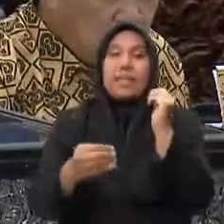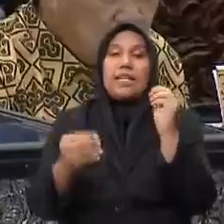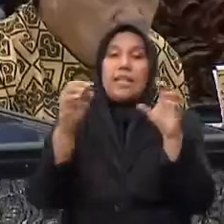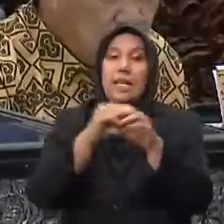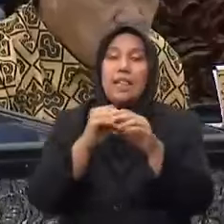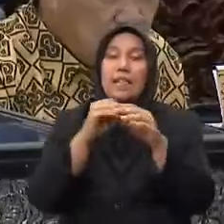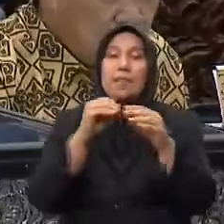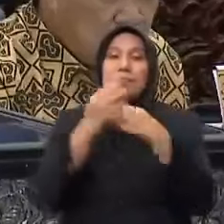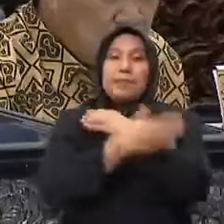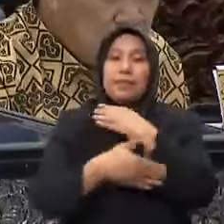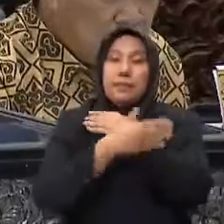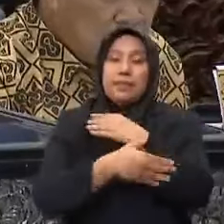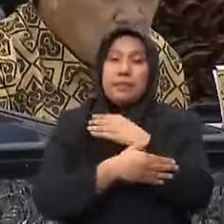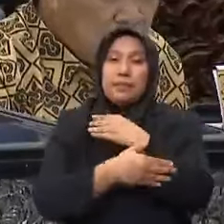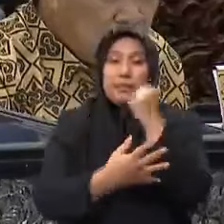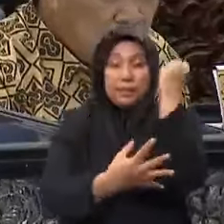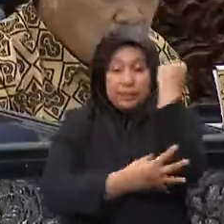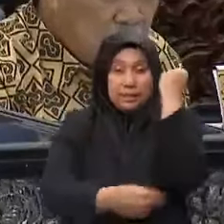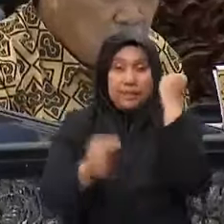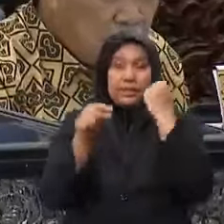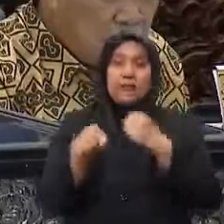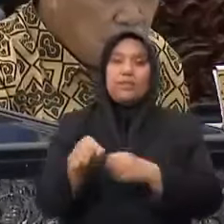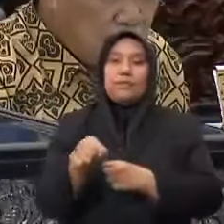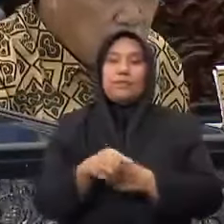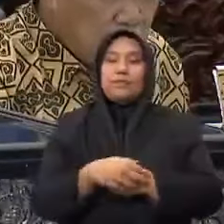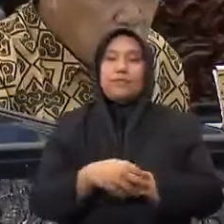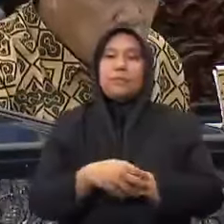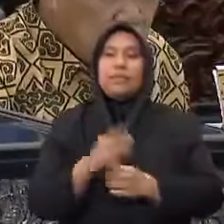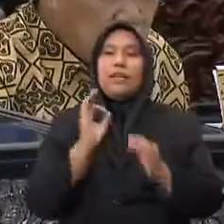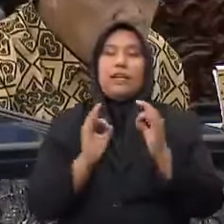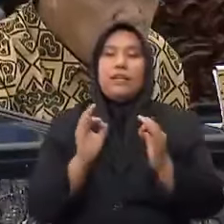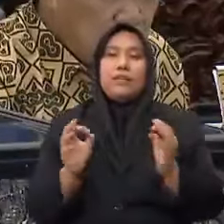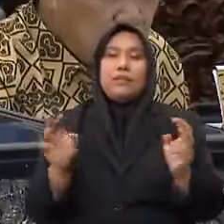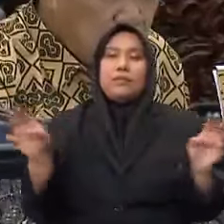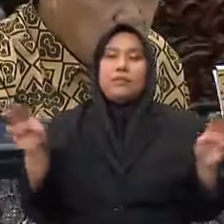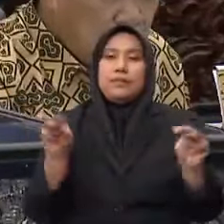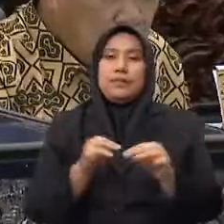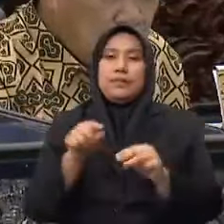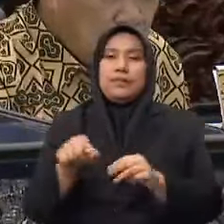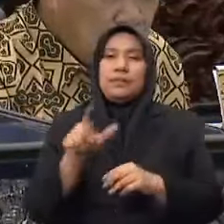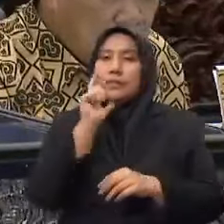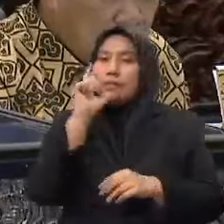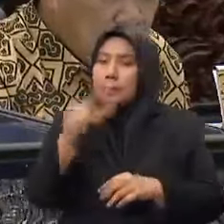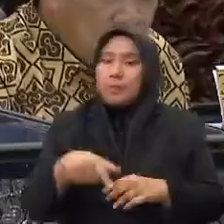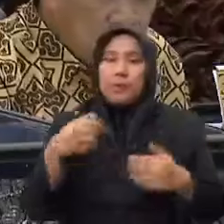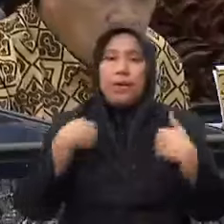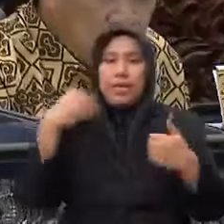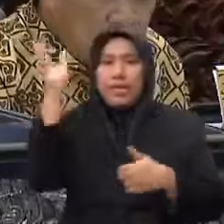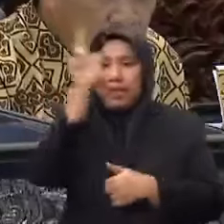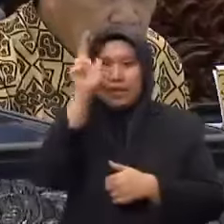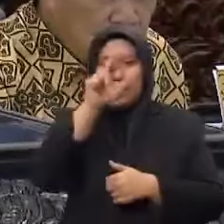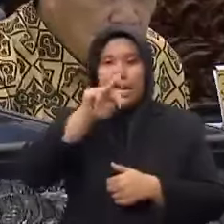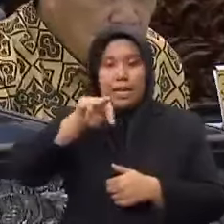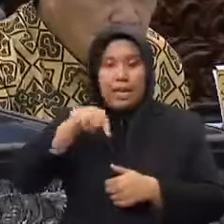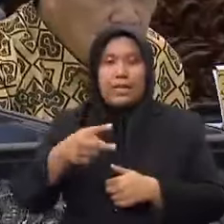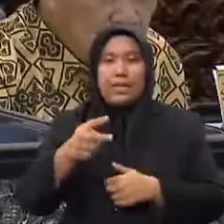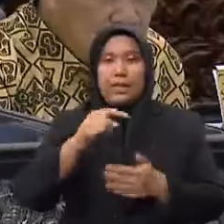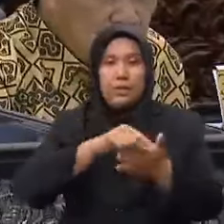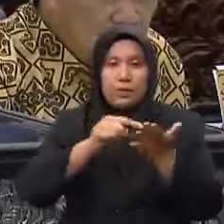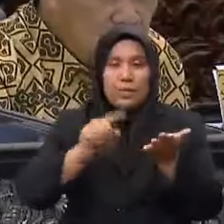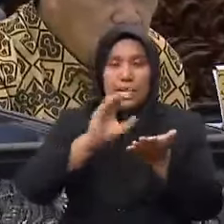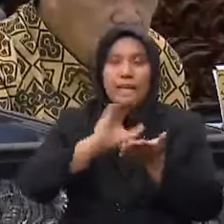itu adalah relatif. Kalau macam itu tak payah ada kerajaan, tak payah ada zakat. Nah. Baik, saya nak jawab yang